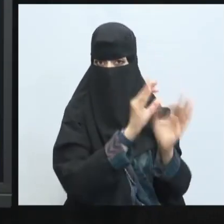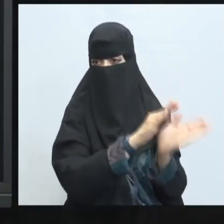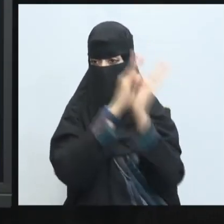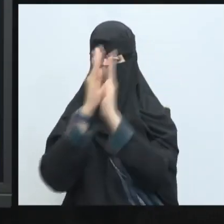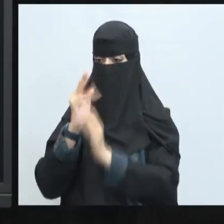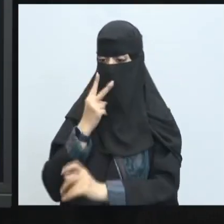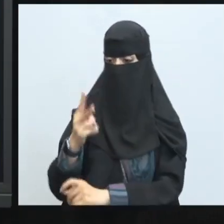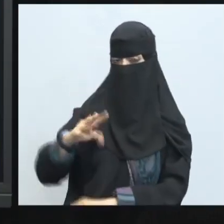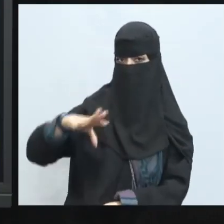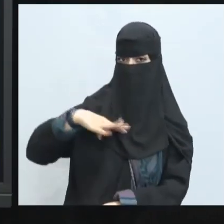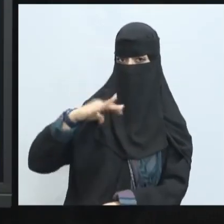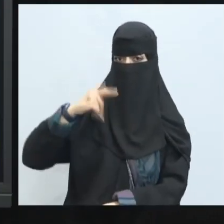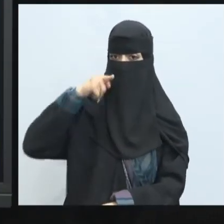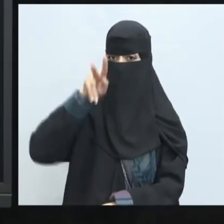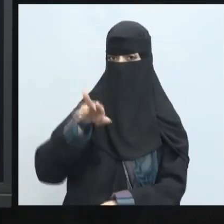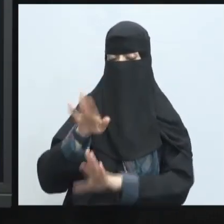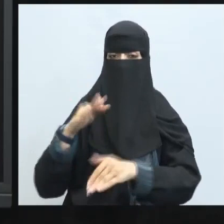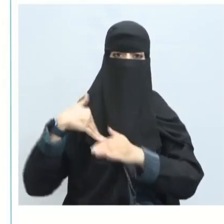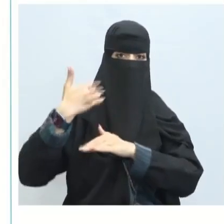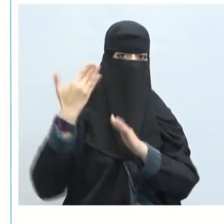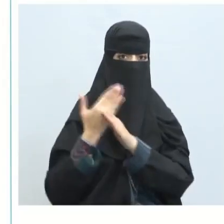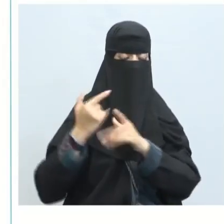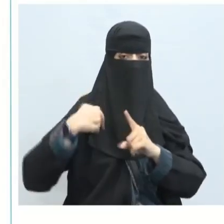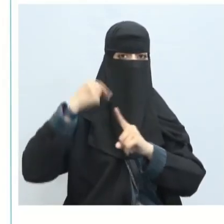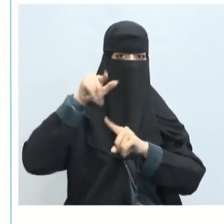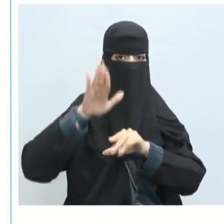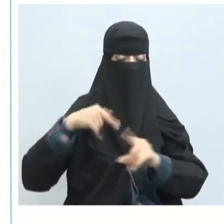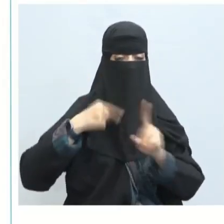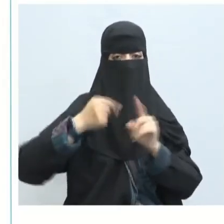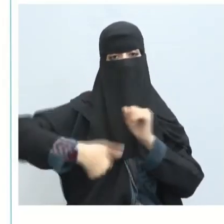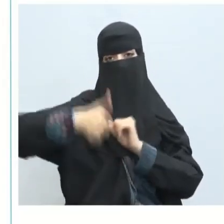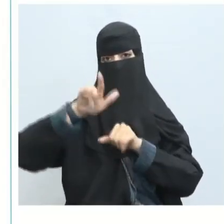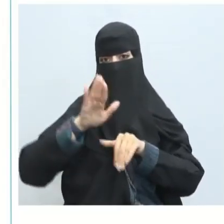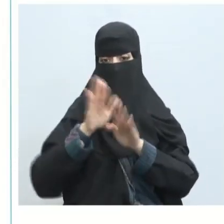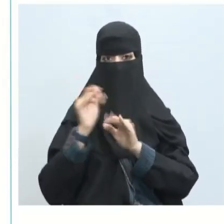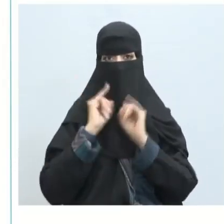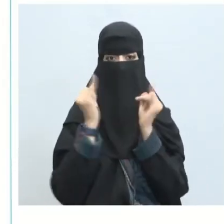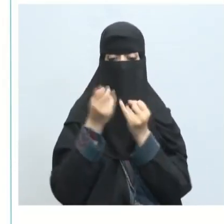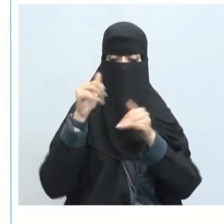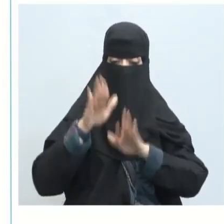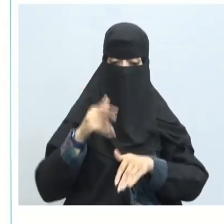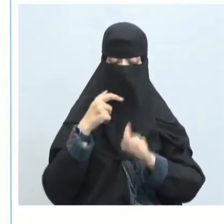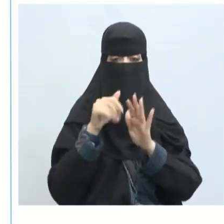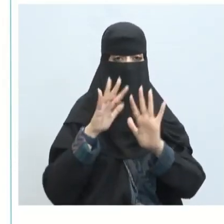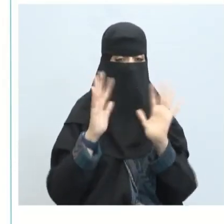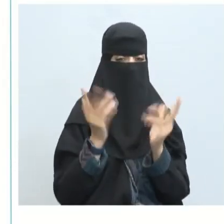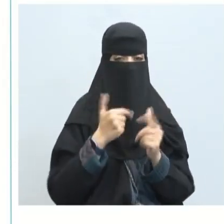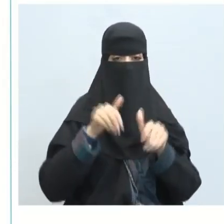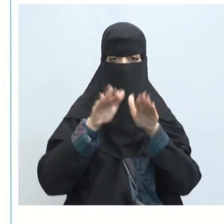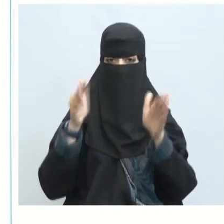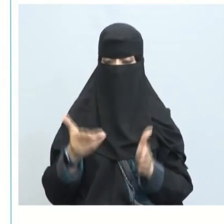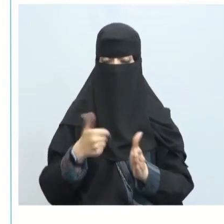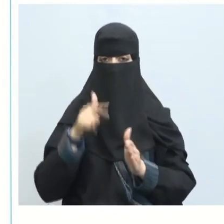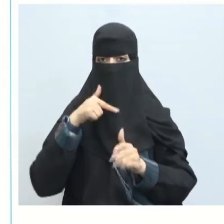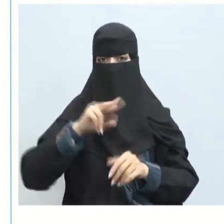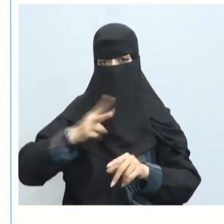تكاملي وكل ذلك لتحقيق اهداف المنظمه ذكرنا المكتب الاداري وعناصر ذكرنا اي مكتب يتكون من